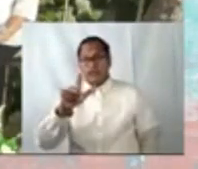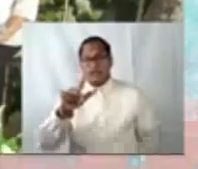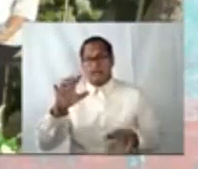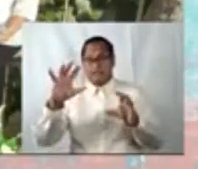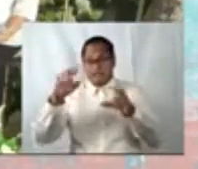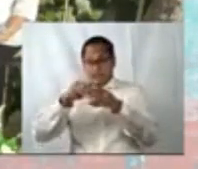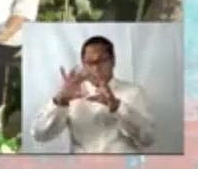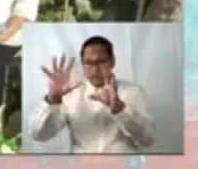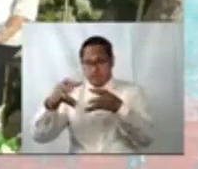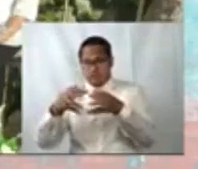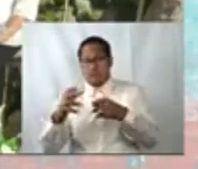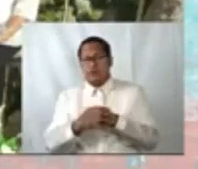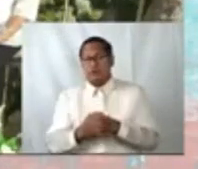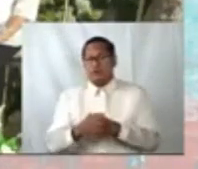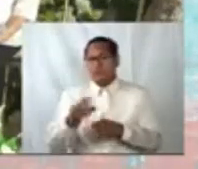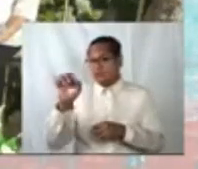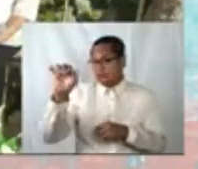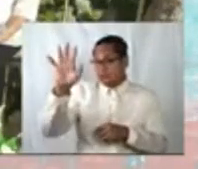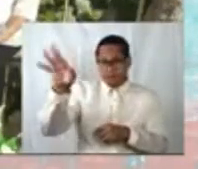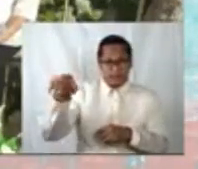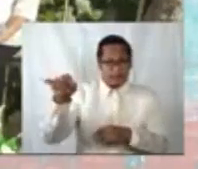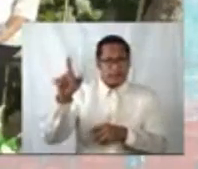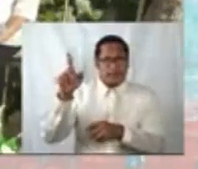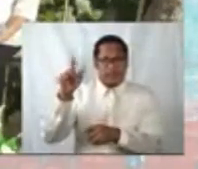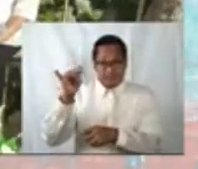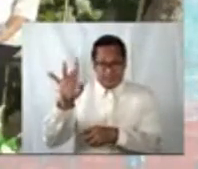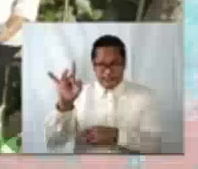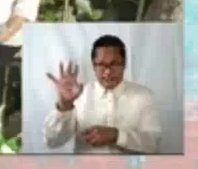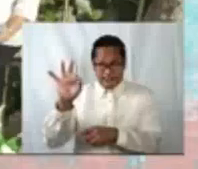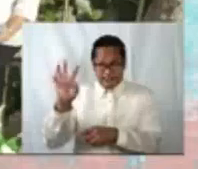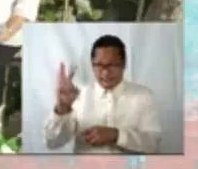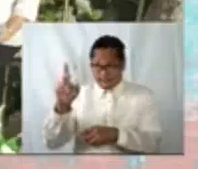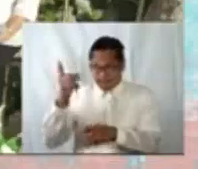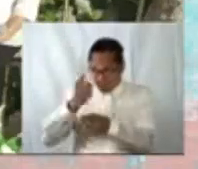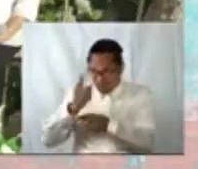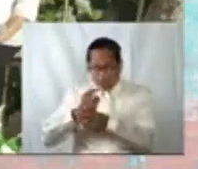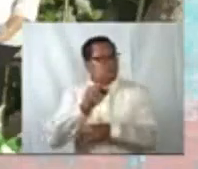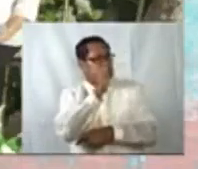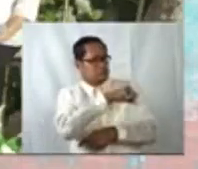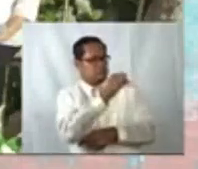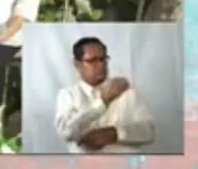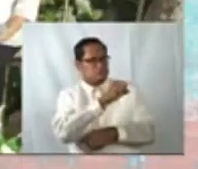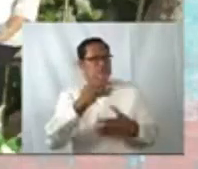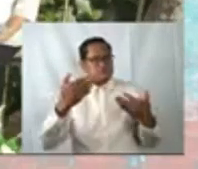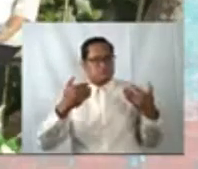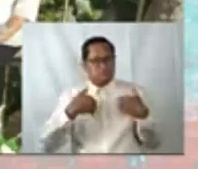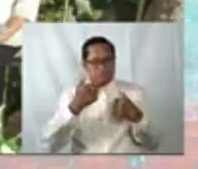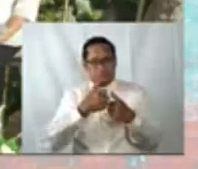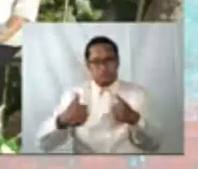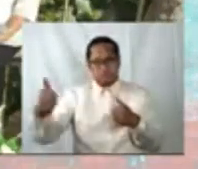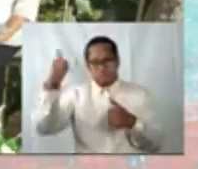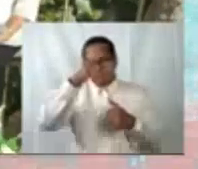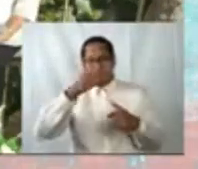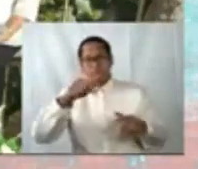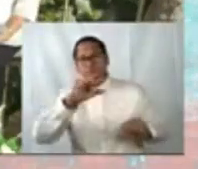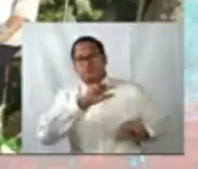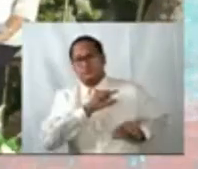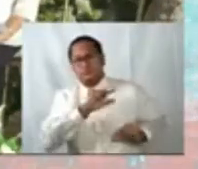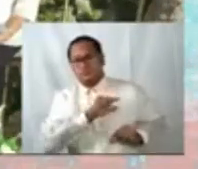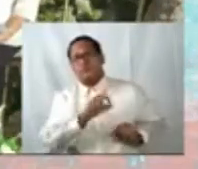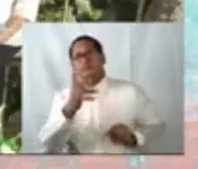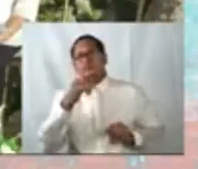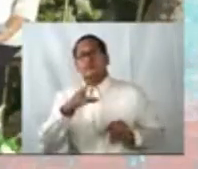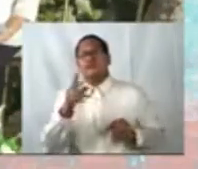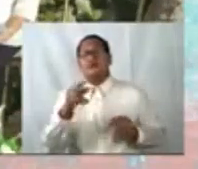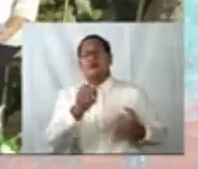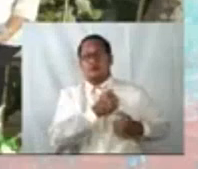August 24, 1896 ito, Professor Chow. Yes. Yes. So, nagkaroon ng mga general at yun yung inassign para dun sa pagsalakay